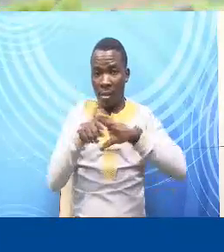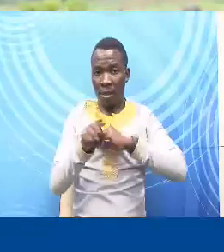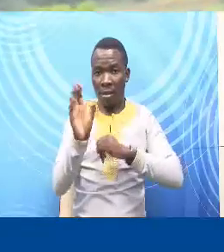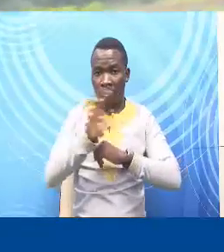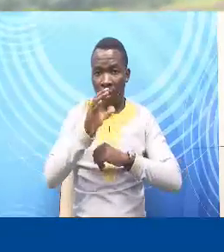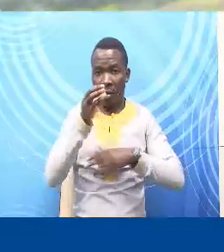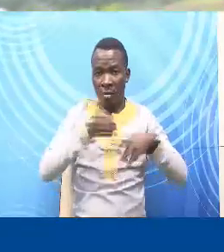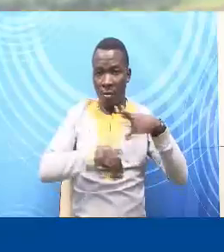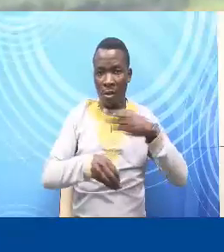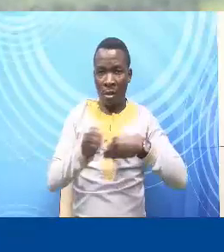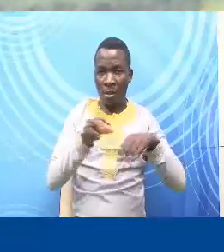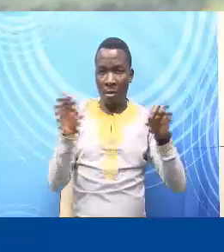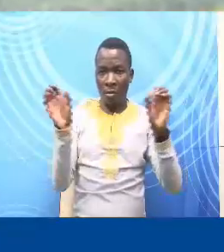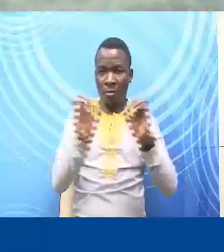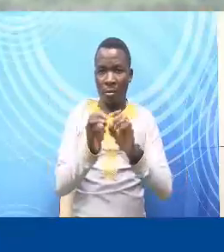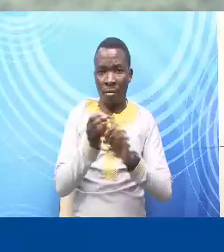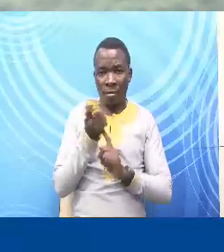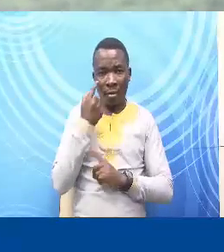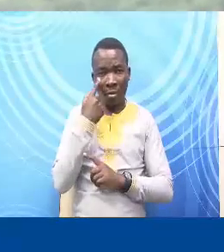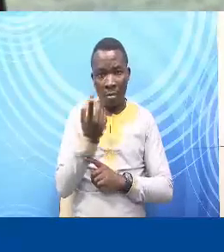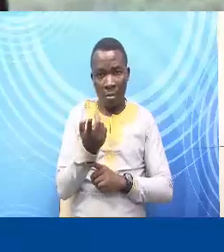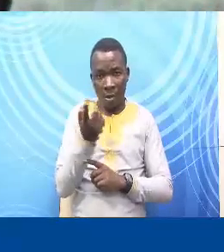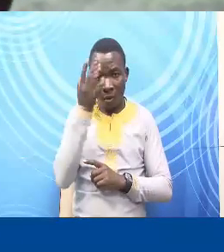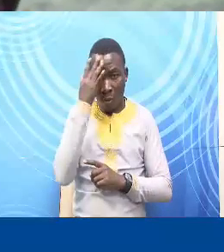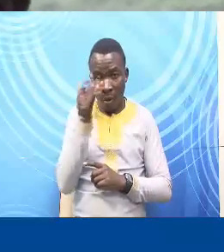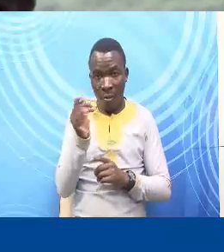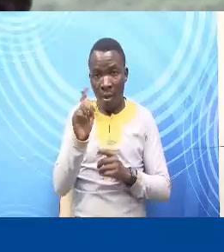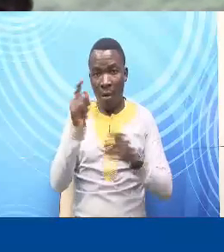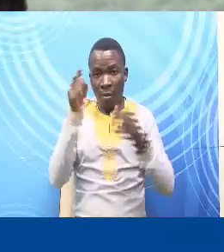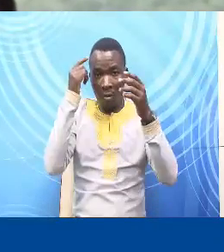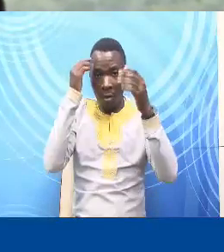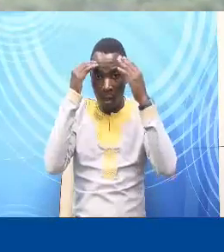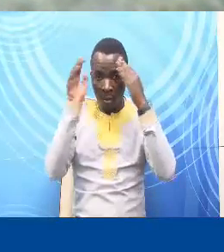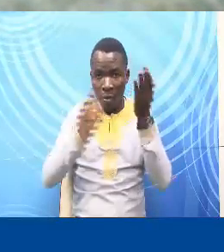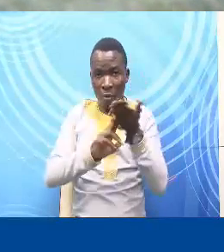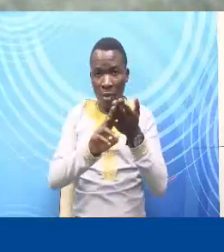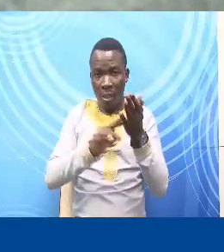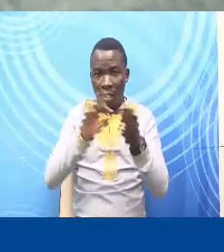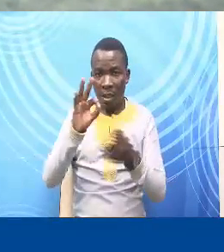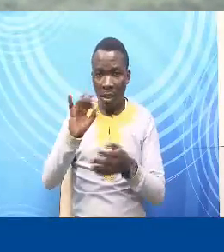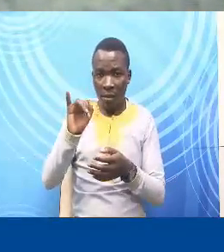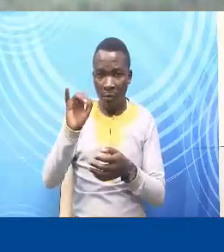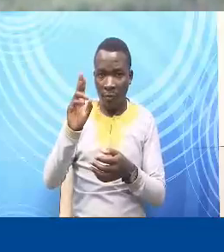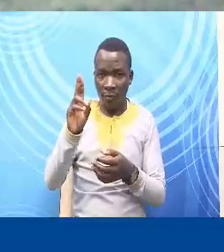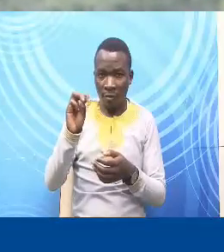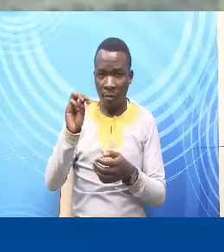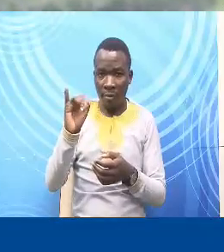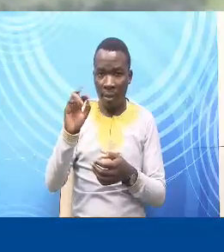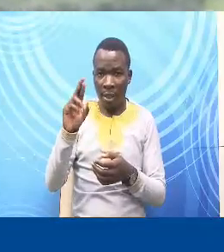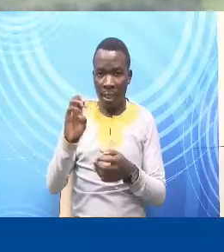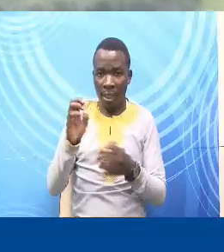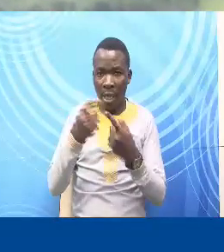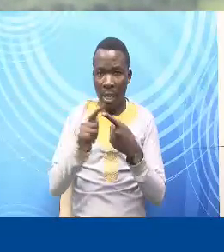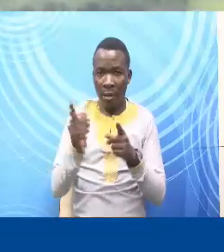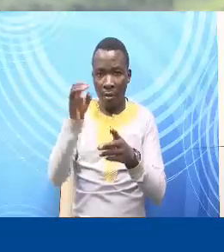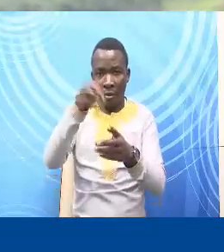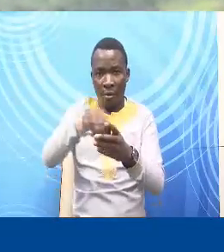musaruro twabonaga kuko tutari tuzi gukoresha inyongeramusaruro, ariko tugire muri koperative badukangurira